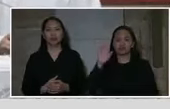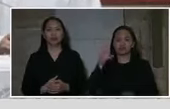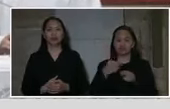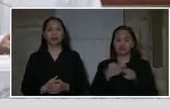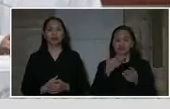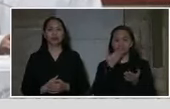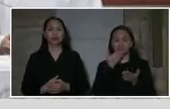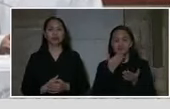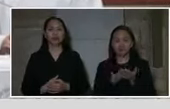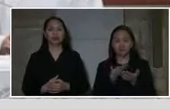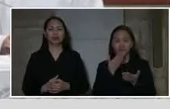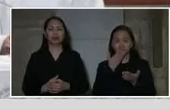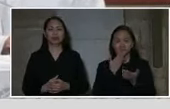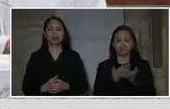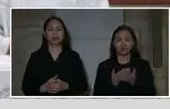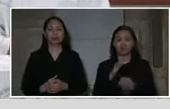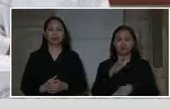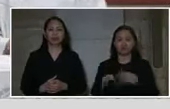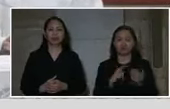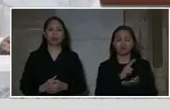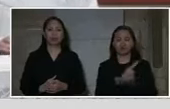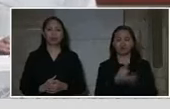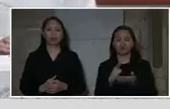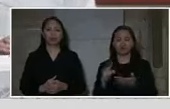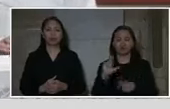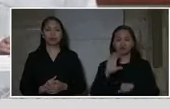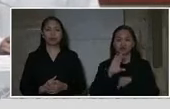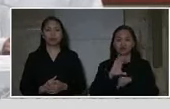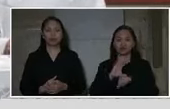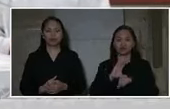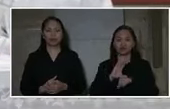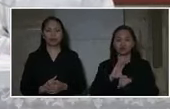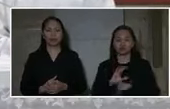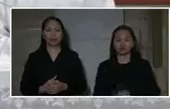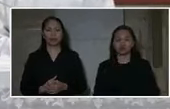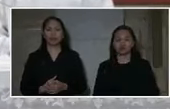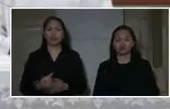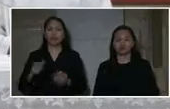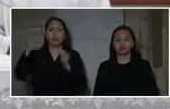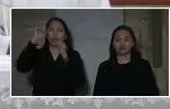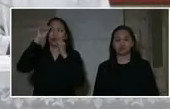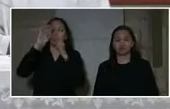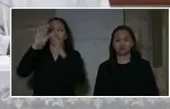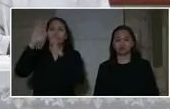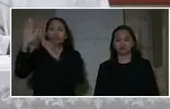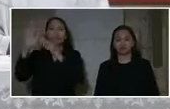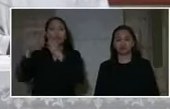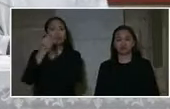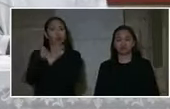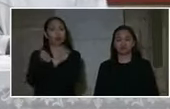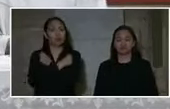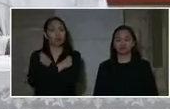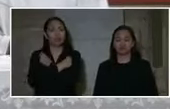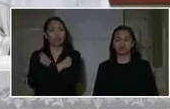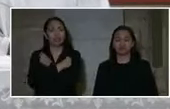sa ating kapakinabangan at sa buong sambayanan niyang banal. Ama naming mapagmahal, ang